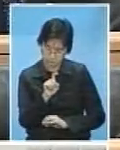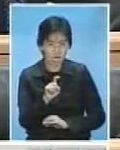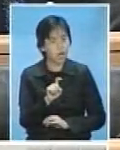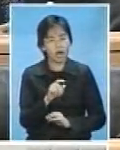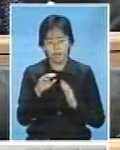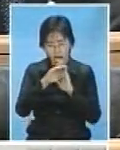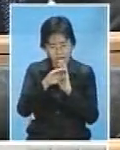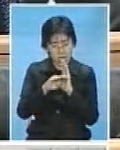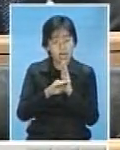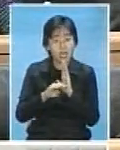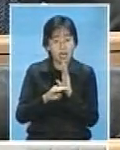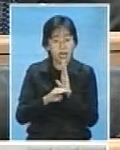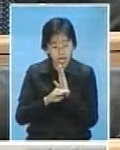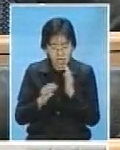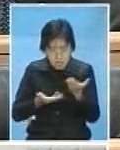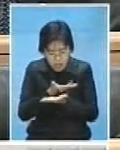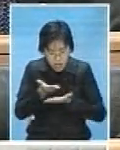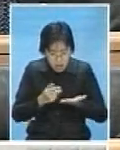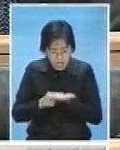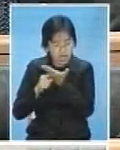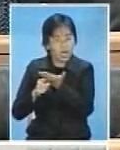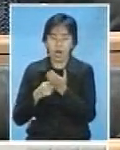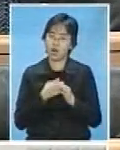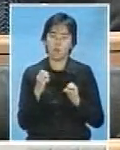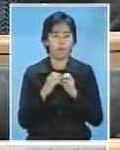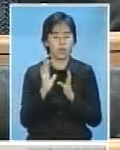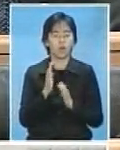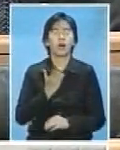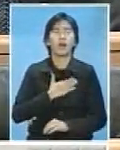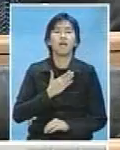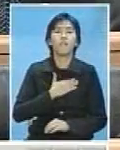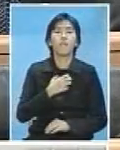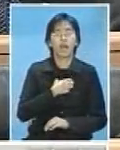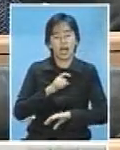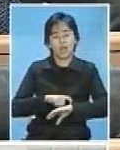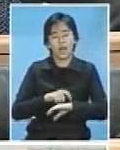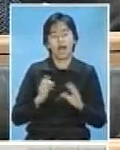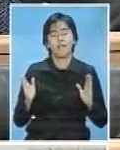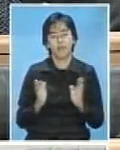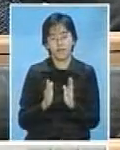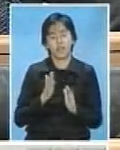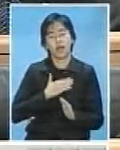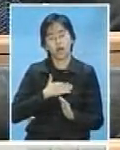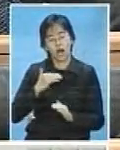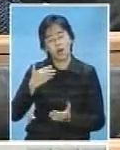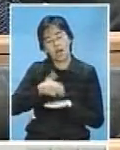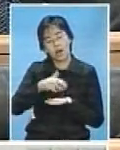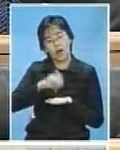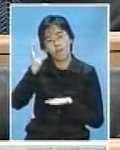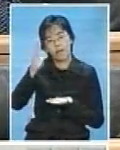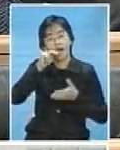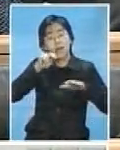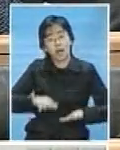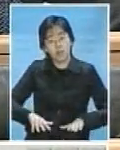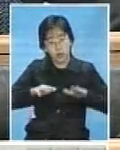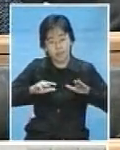งเนื้อหาสาระที่ได้มีการนำขึ้นทูลเกล้าในขณะนี้เลยครับนั้นผมคิดว่าเพื่อประหยัดเวลานะครับเราเดินหน้าเรื่องน้ำท่วมไปก่อนส่วนก